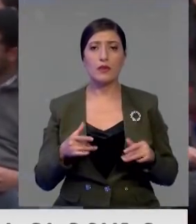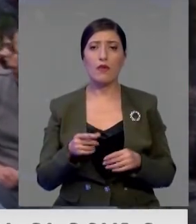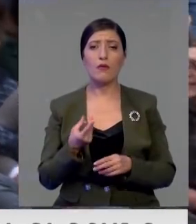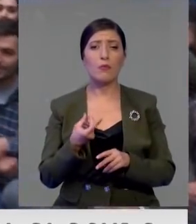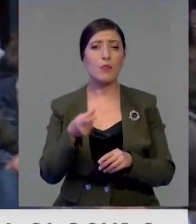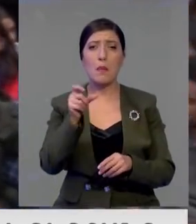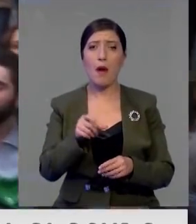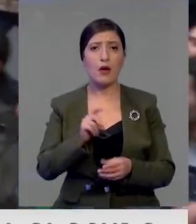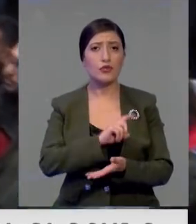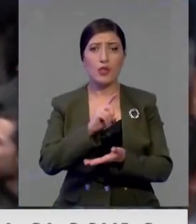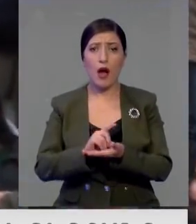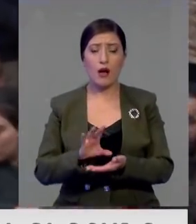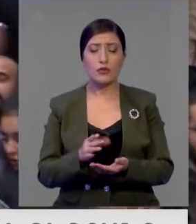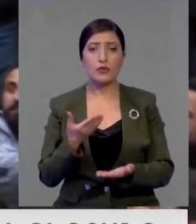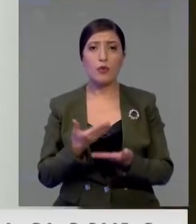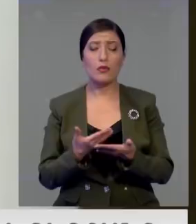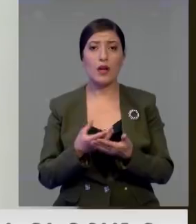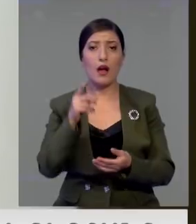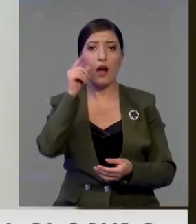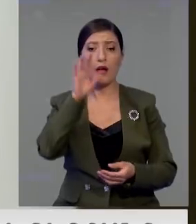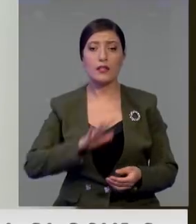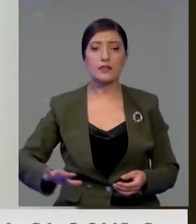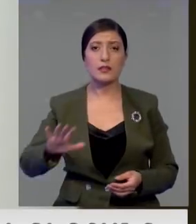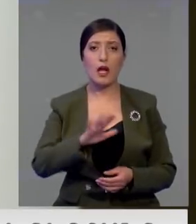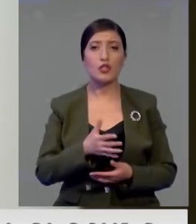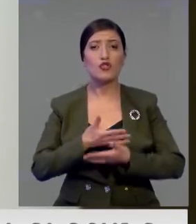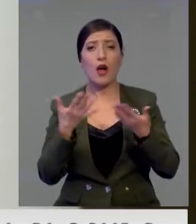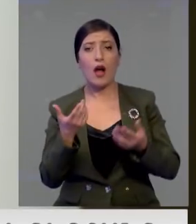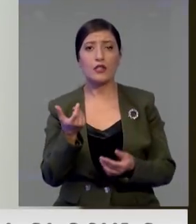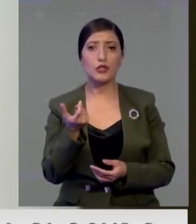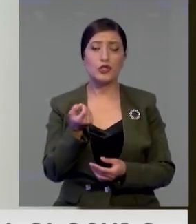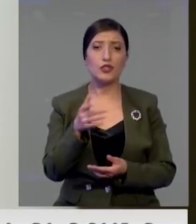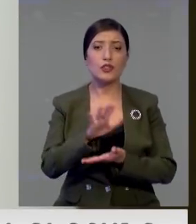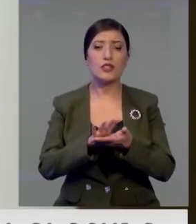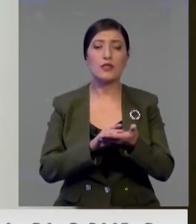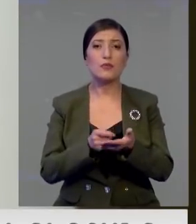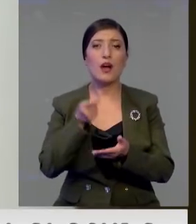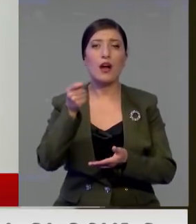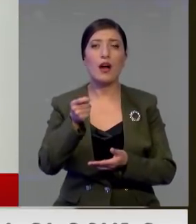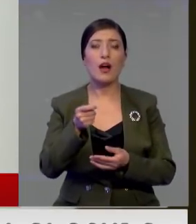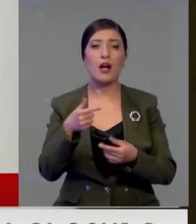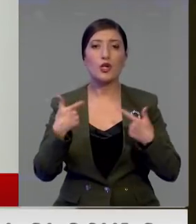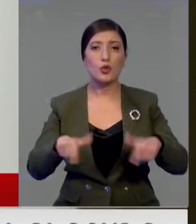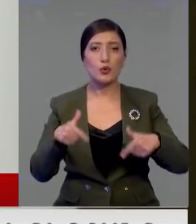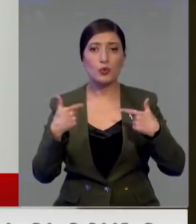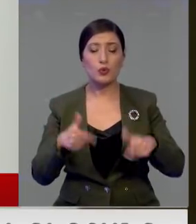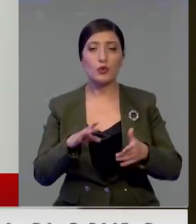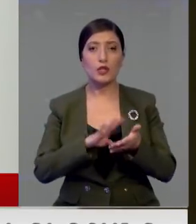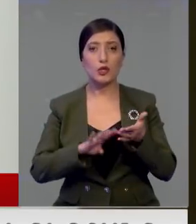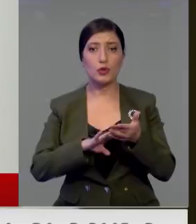Հայաստանի շատ թե քիչ հնարավորություն ունեցող դիմորդների 90%-ը ուզում են